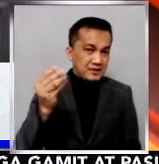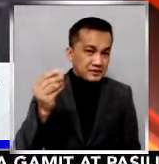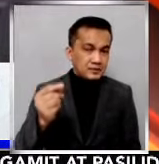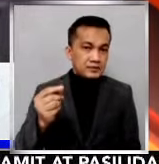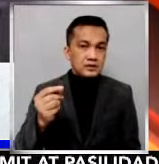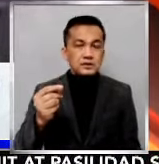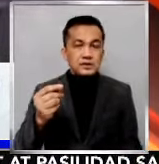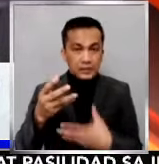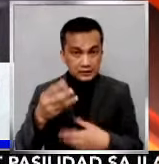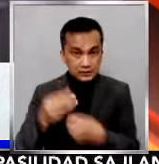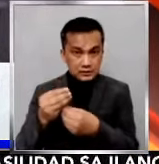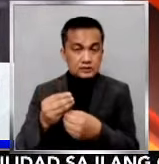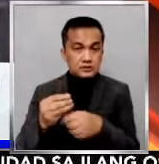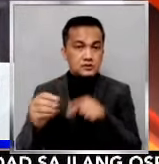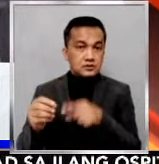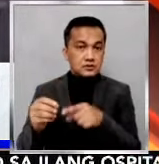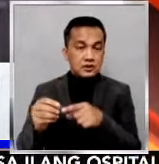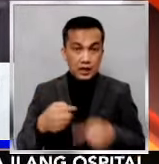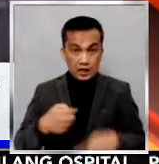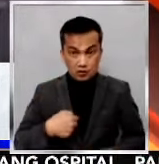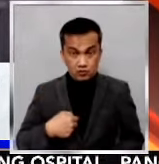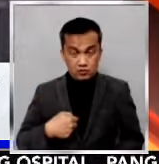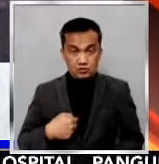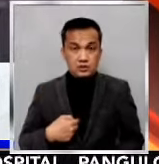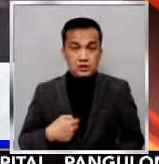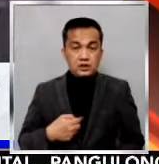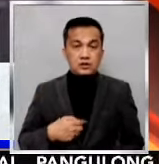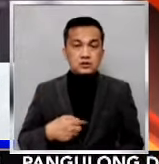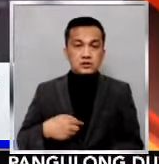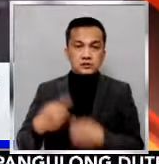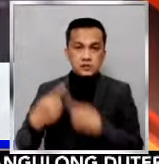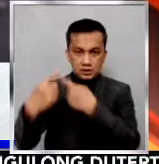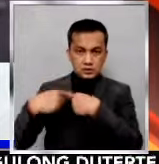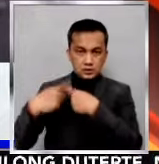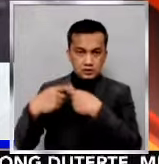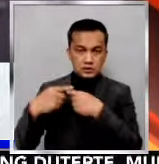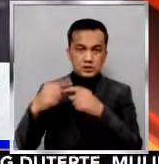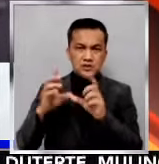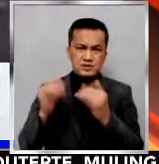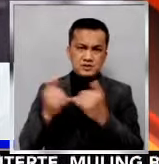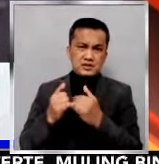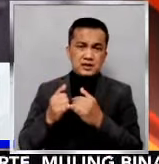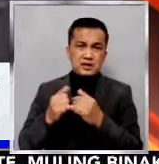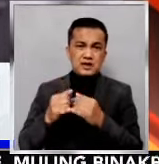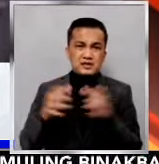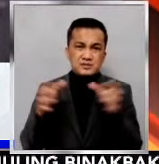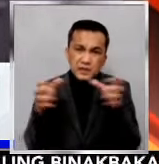aside pa doon sa side ko, which is inaasahan kami ng company, maliit lang kami kasing team para sa construction.